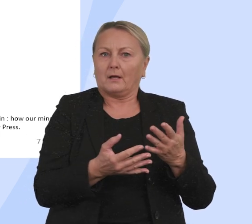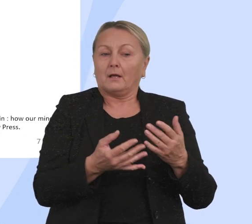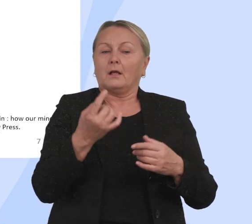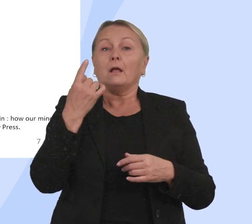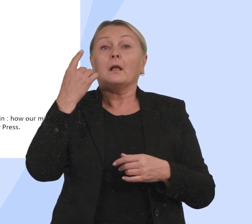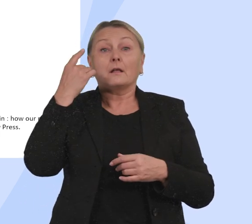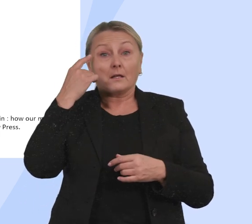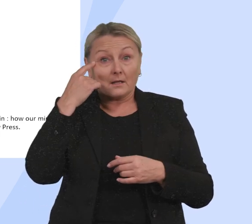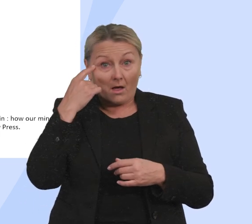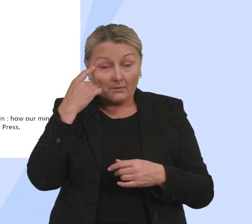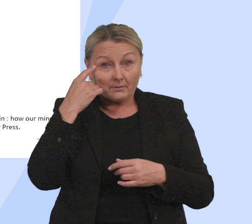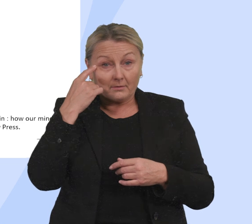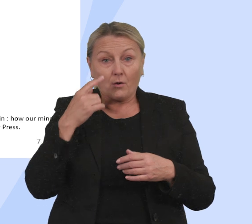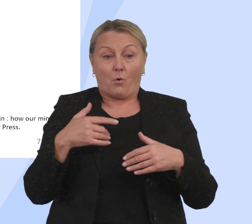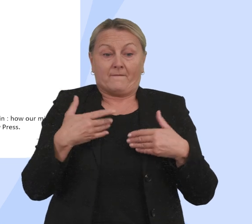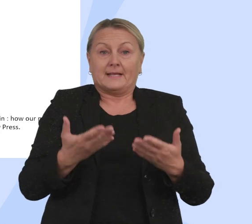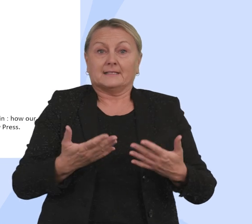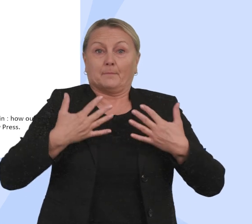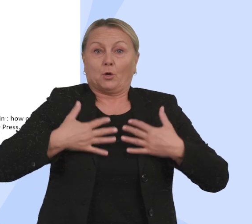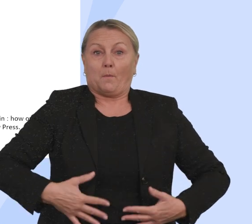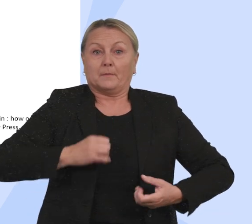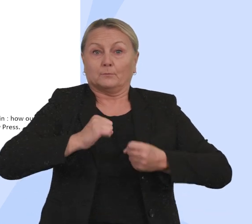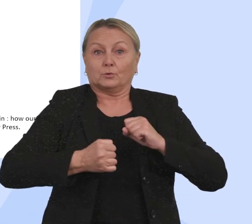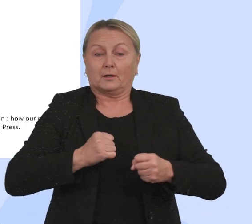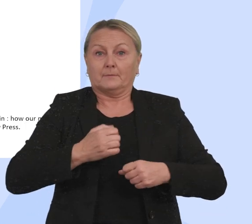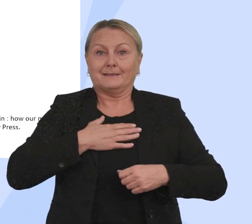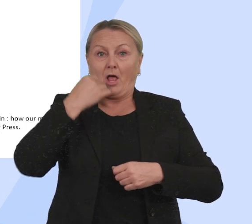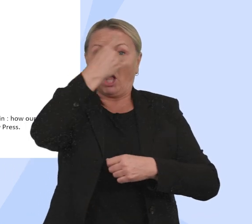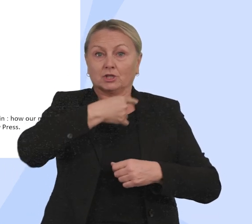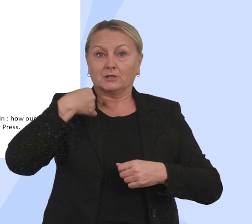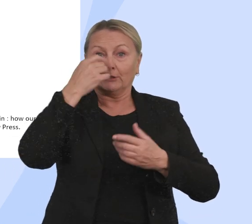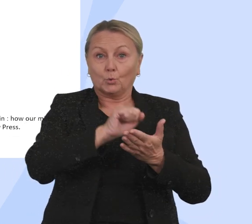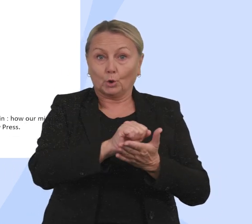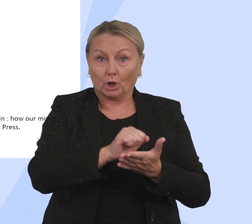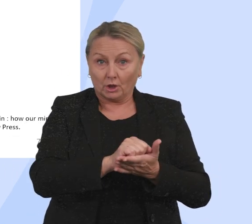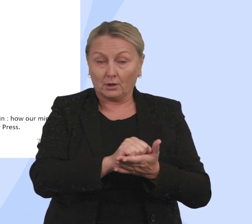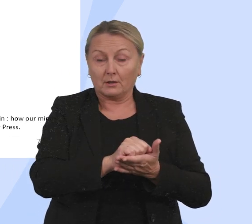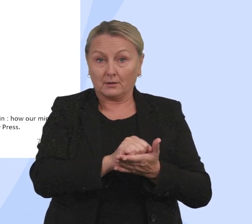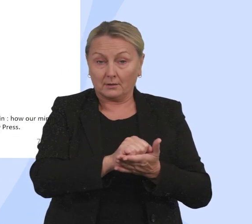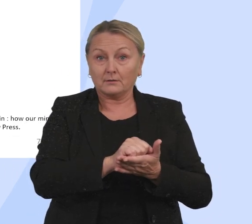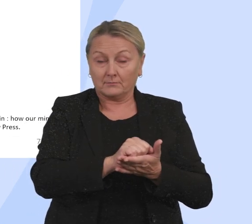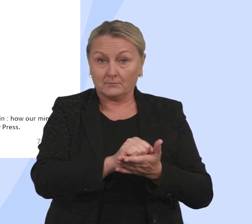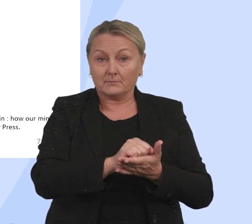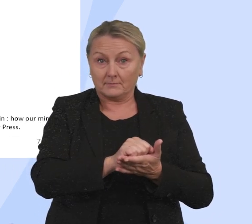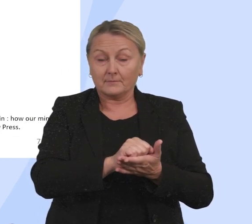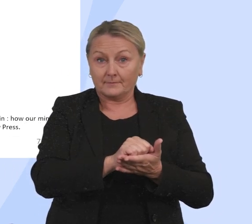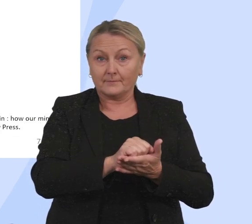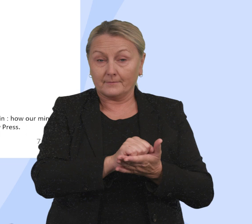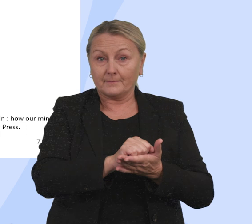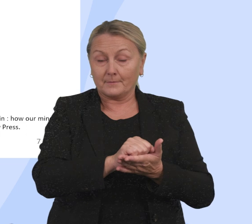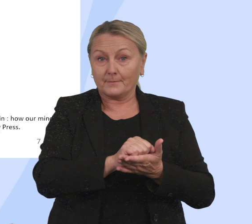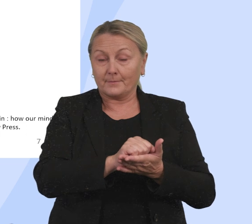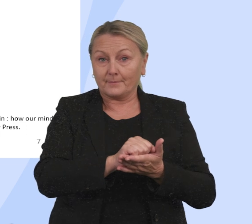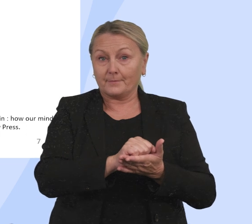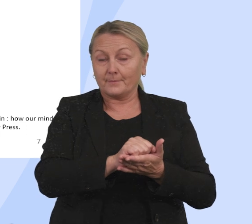stadigvæk at vise med sin krop, med sin motorik, med sit ansigtsudtryk, og forklare